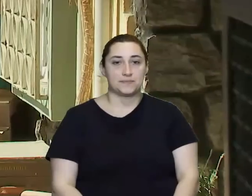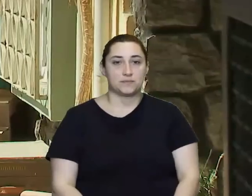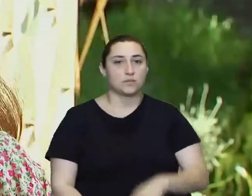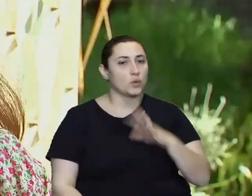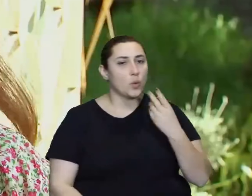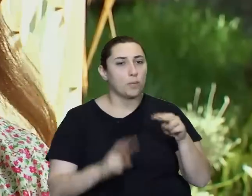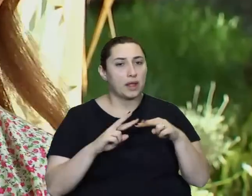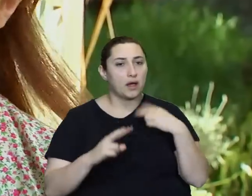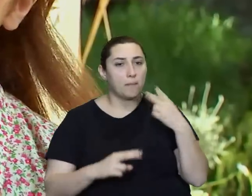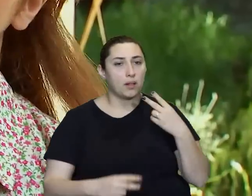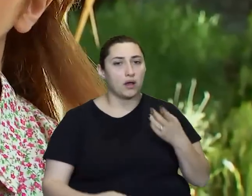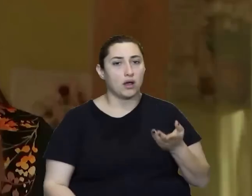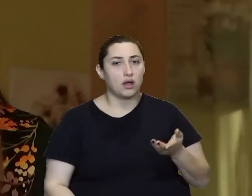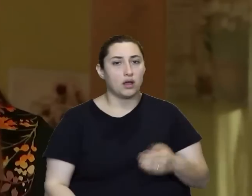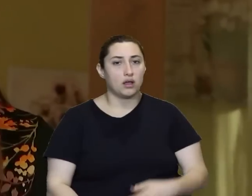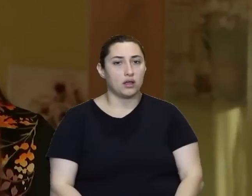Ne oldu Melike abla?